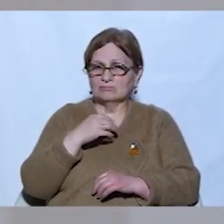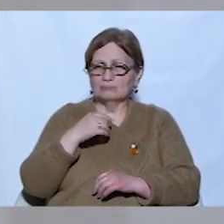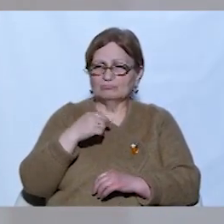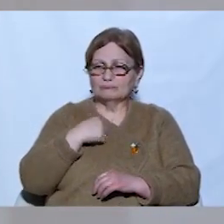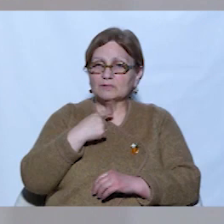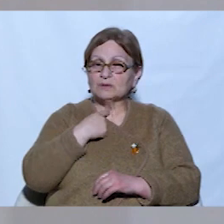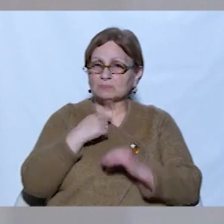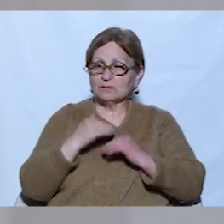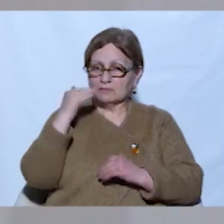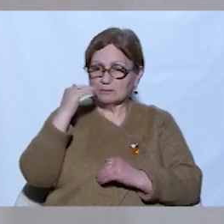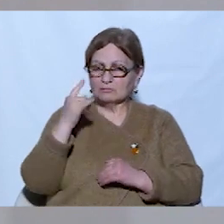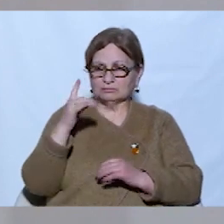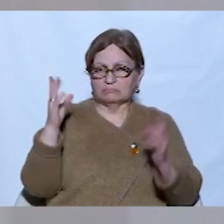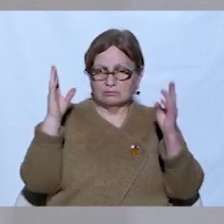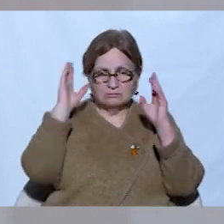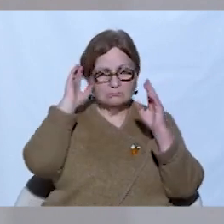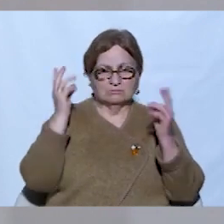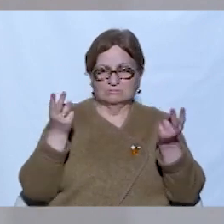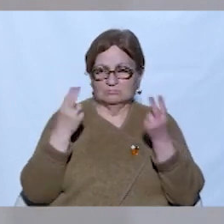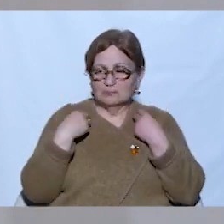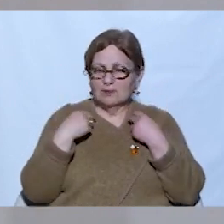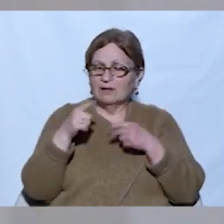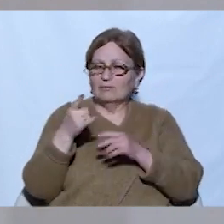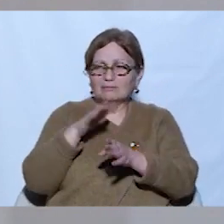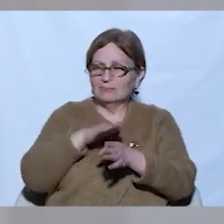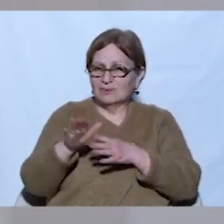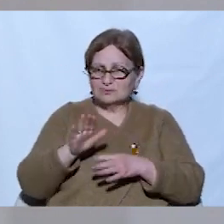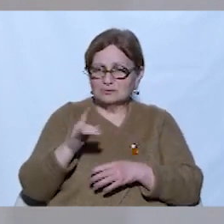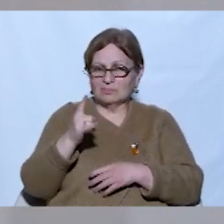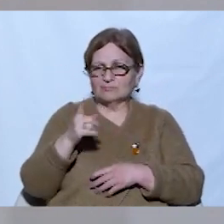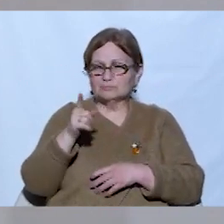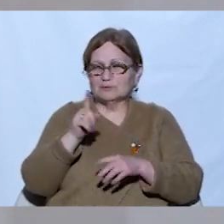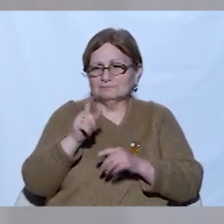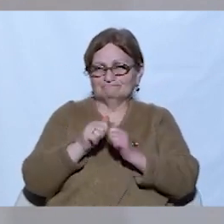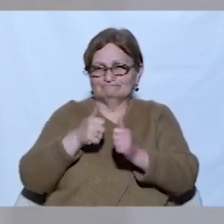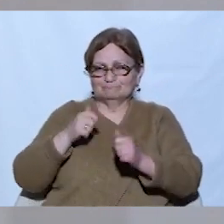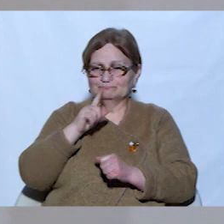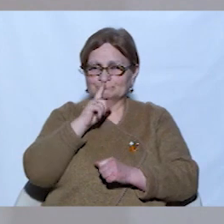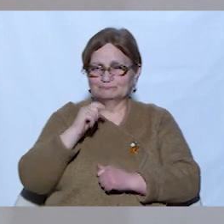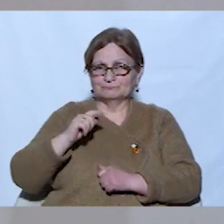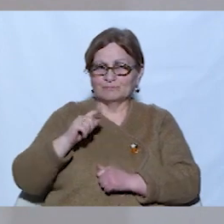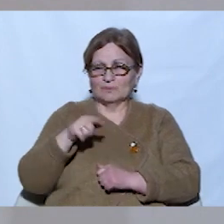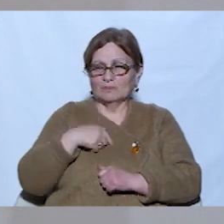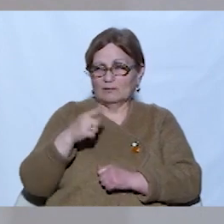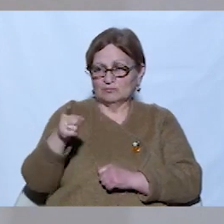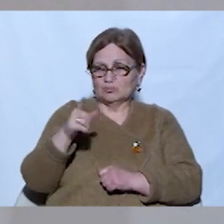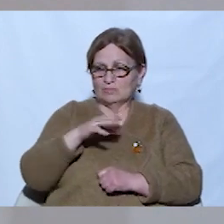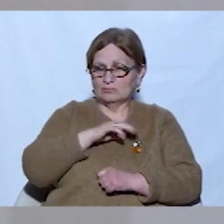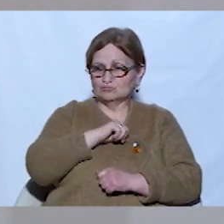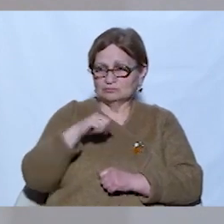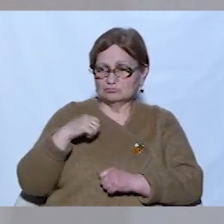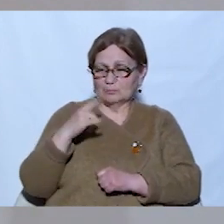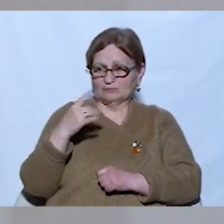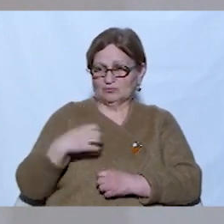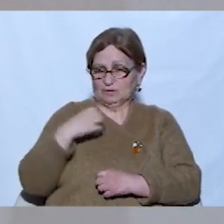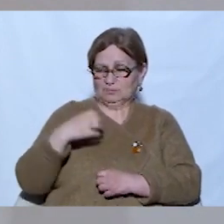მოდიან ხოლმე, ხო, ხშირად აქცენტს აკეთებენ იცი რა, როგორც კი ხმას აბუწიე, უკვე შეასრულა. სინამდვილეში კი არ შეასრულა, ანუ თავი არის და